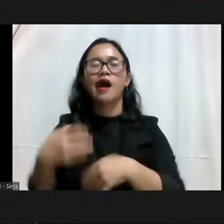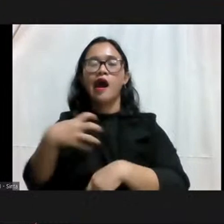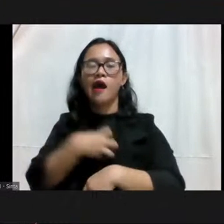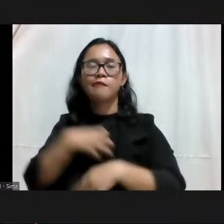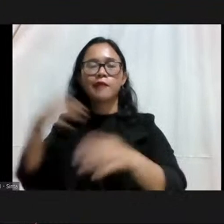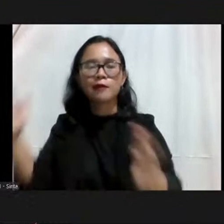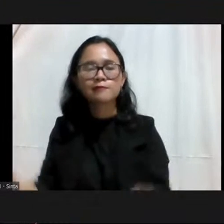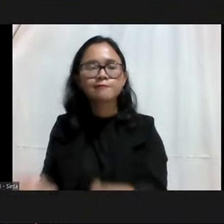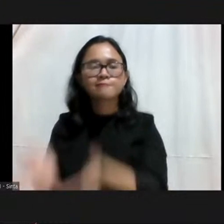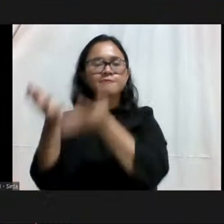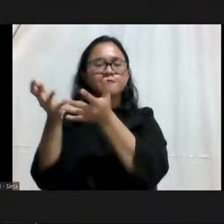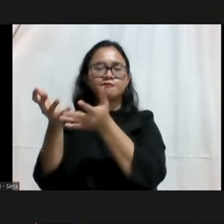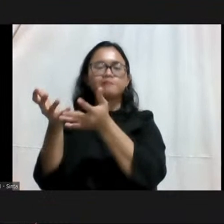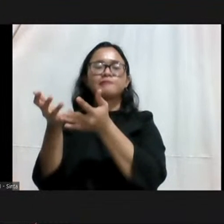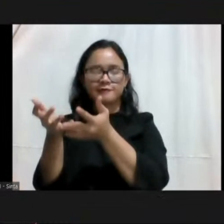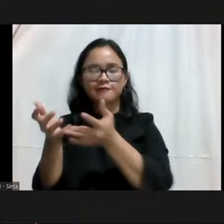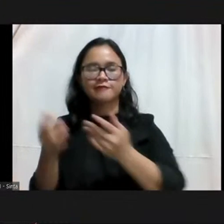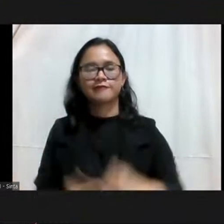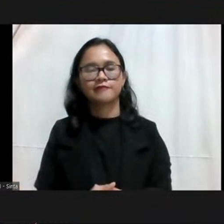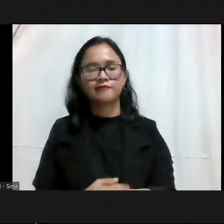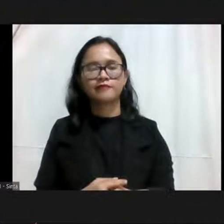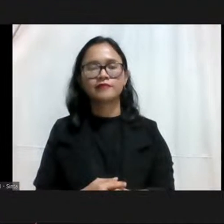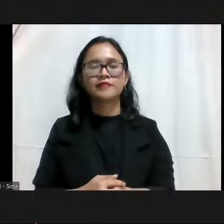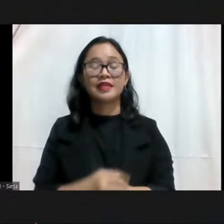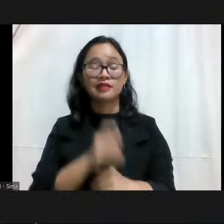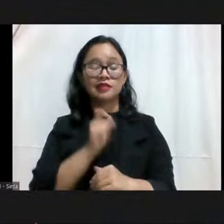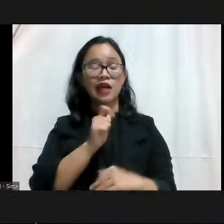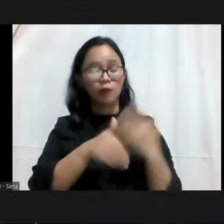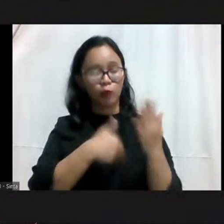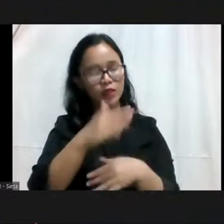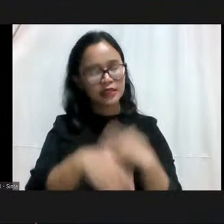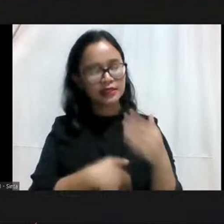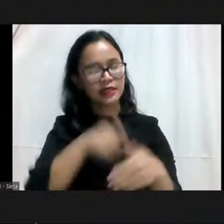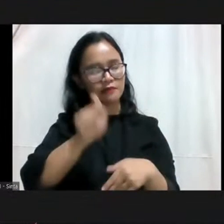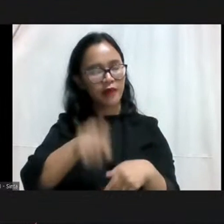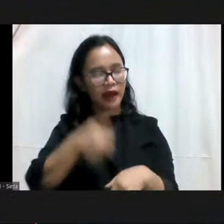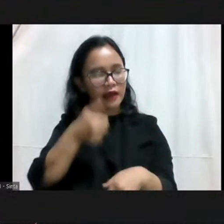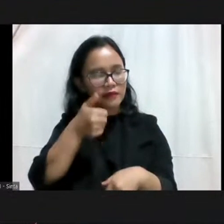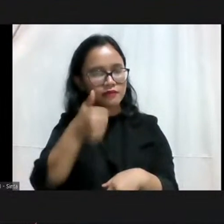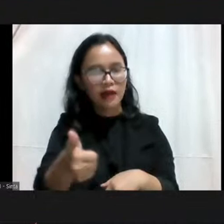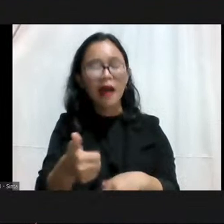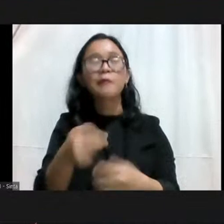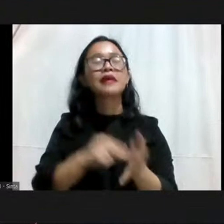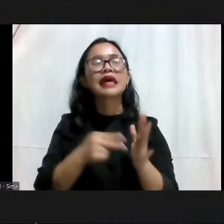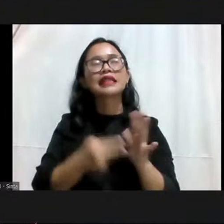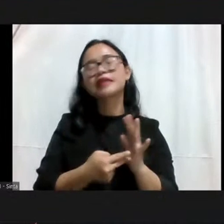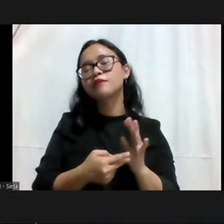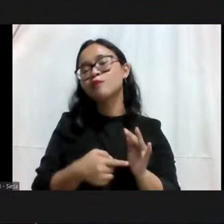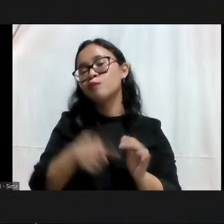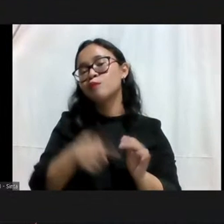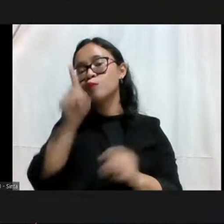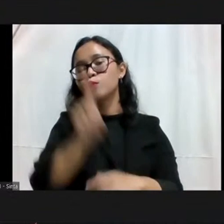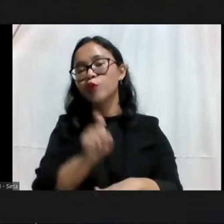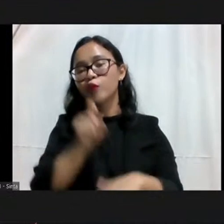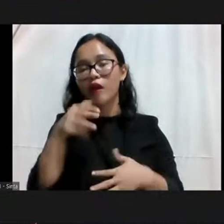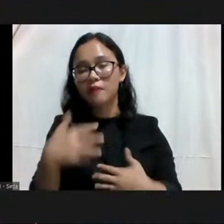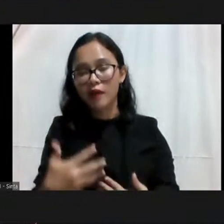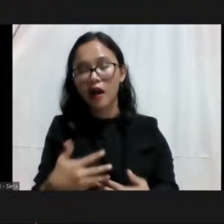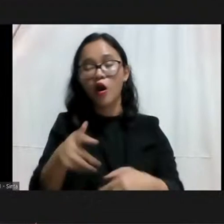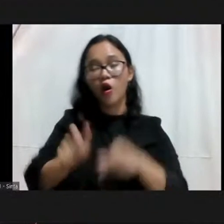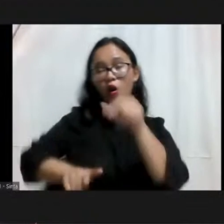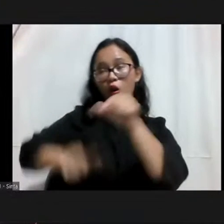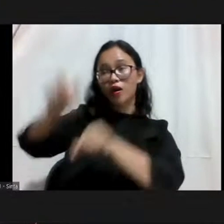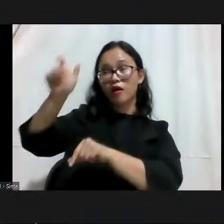mekanismenya juga bisa digunakan jadi penting untuk memastikan bahwa para pemangku kepentingan